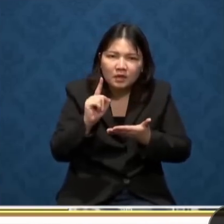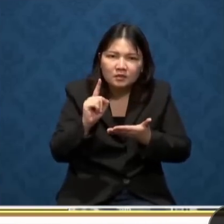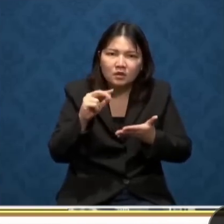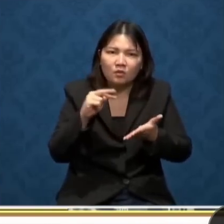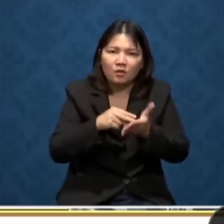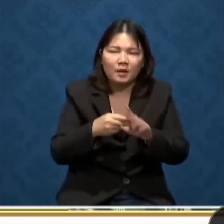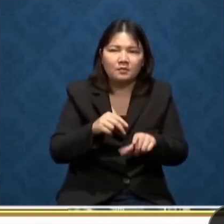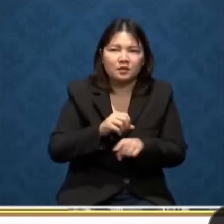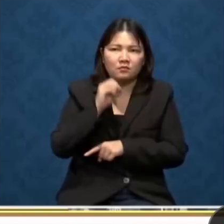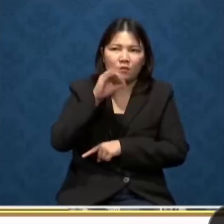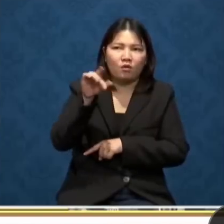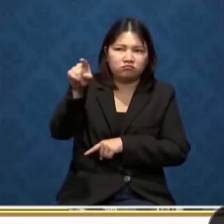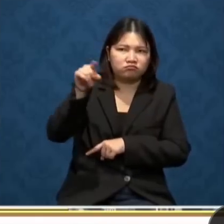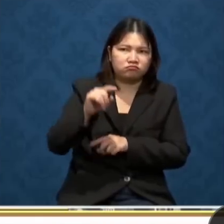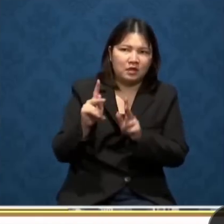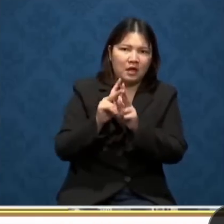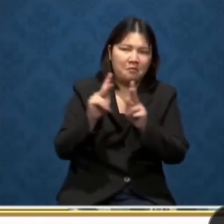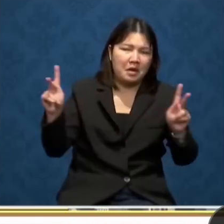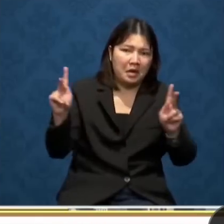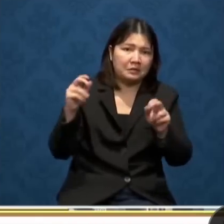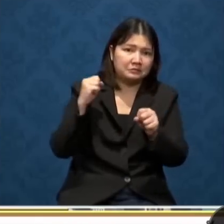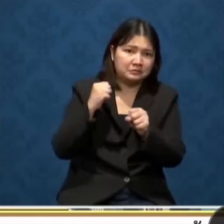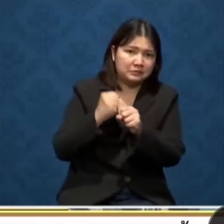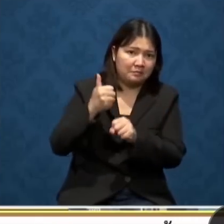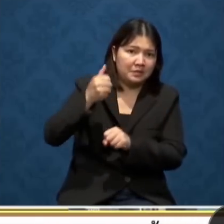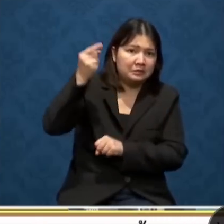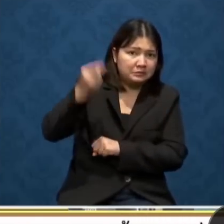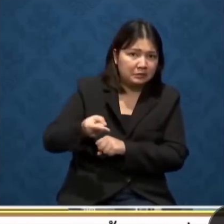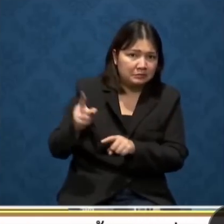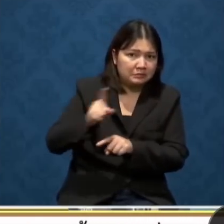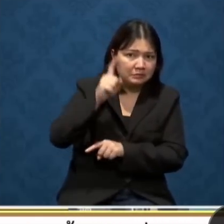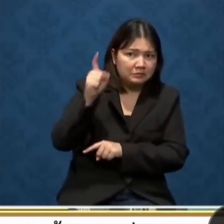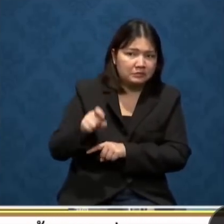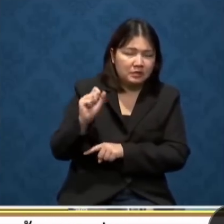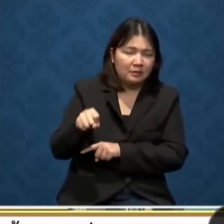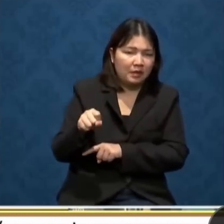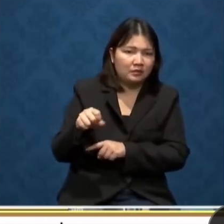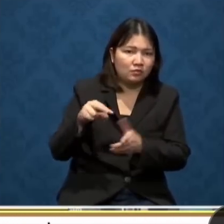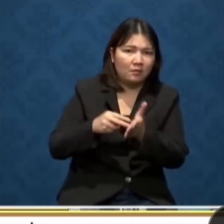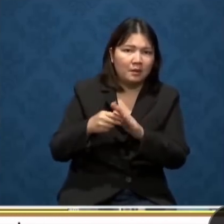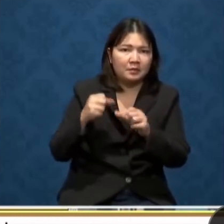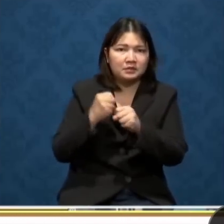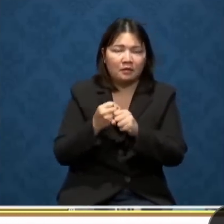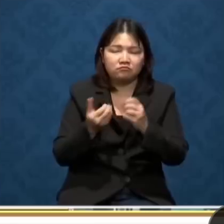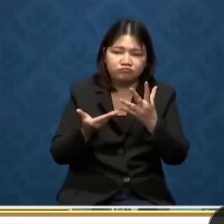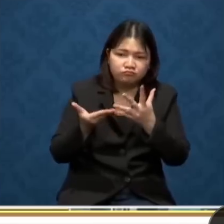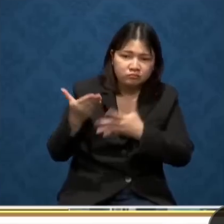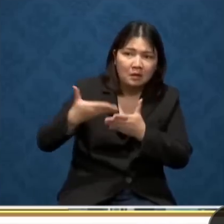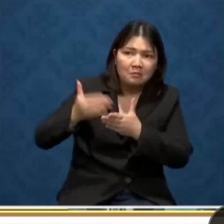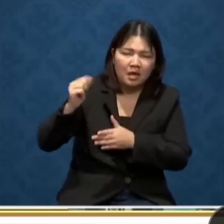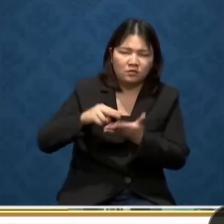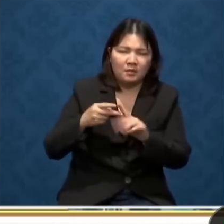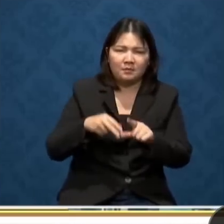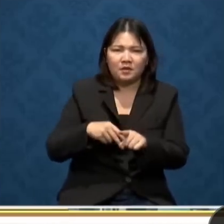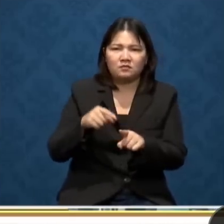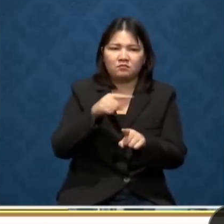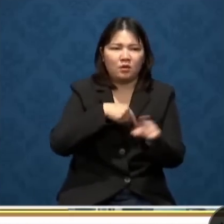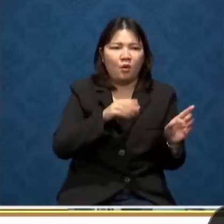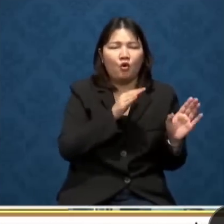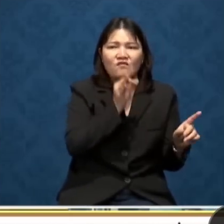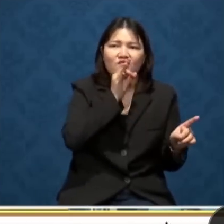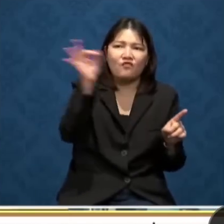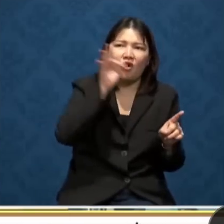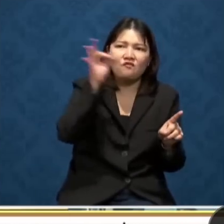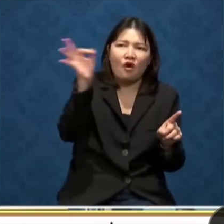เนืนงานองกทุรunteฐสัคมว่ามีผลสำริผลกเมง็อย่างไรถึได้มีเรื่องมีคดีอยู่ทสารชั่นต้น